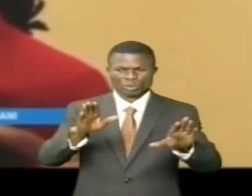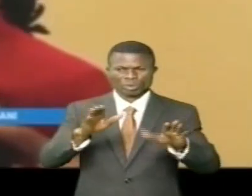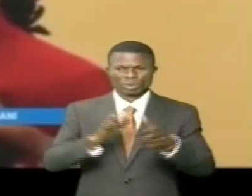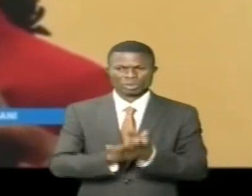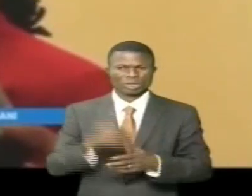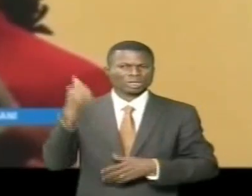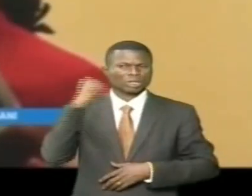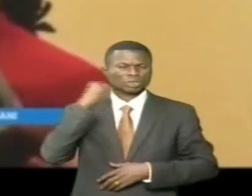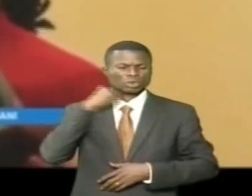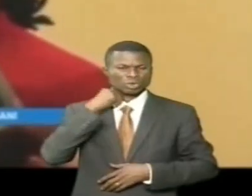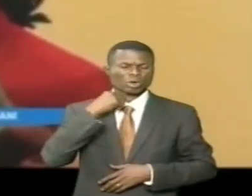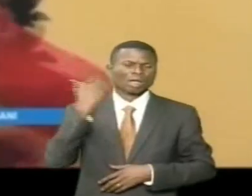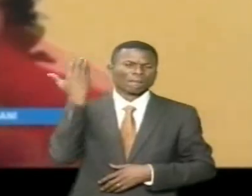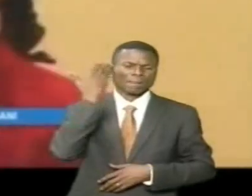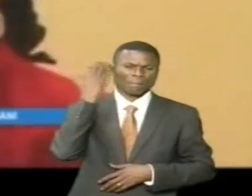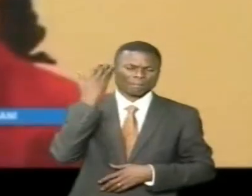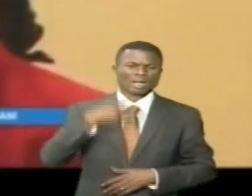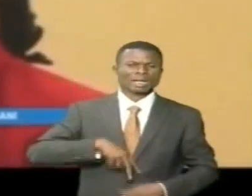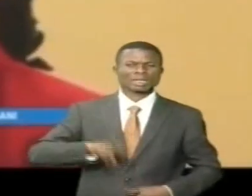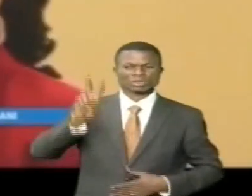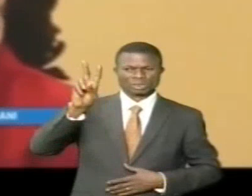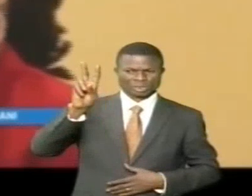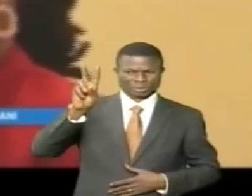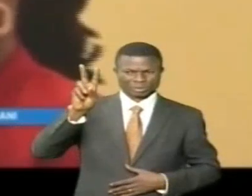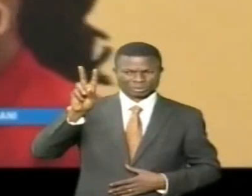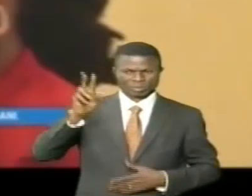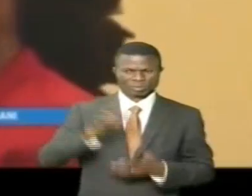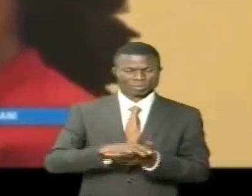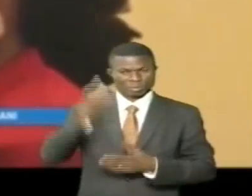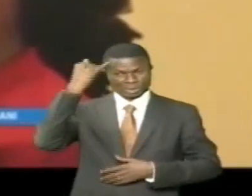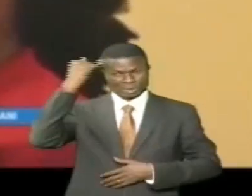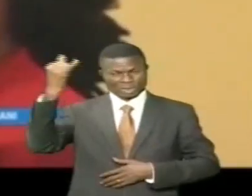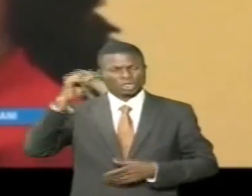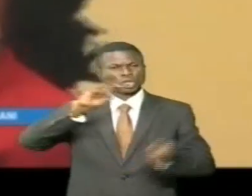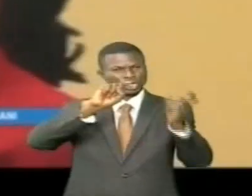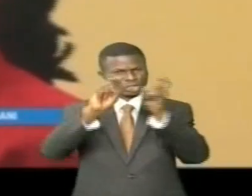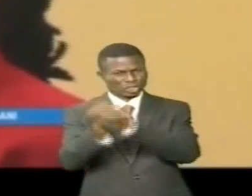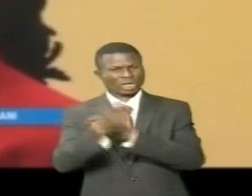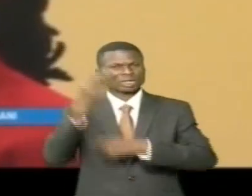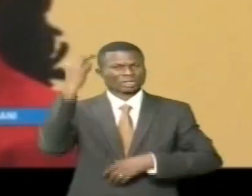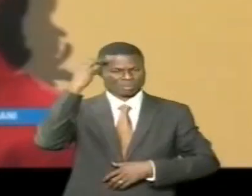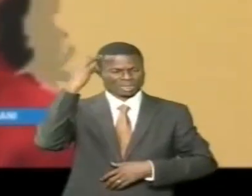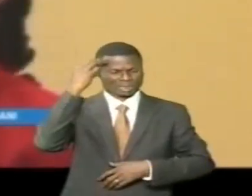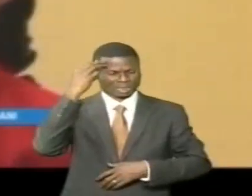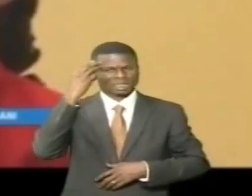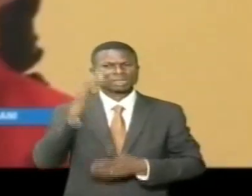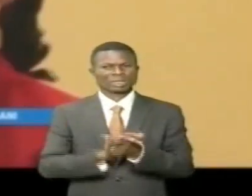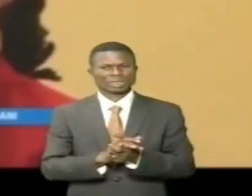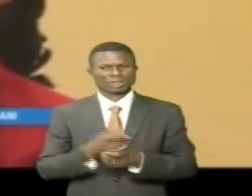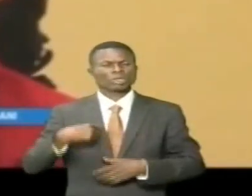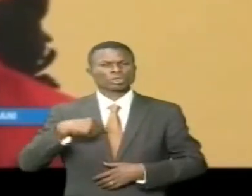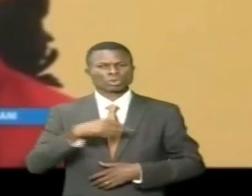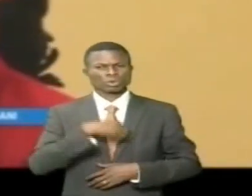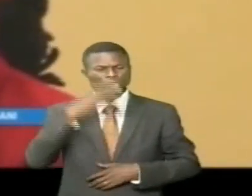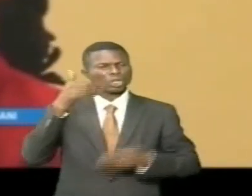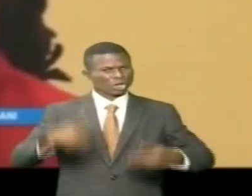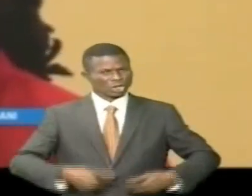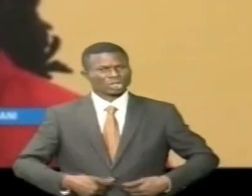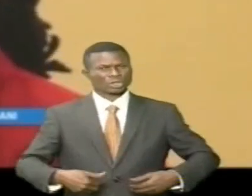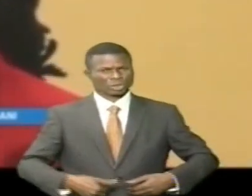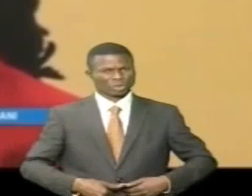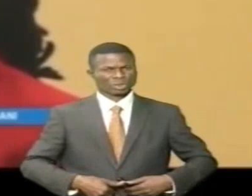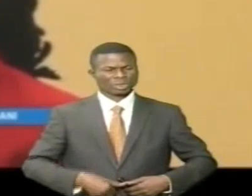Dr. Étienne Tshisekedi. La NGT passe à un changement de mentalité. Nous amenons les jeunes à